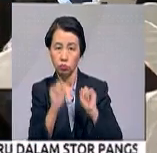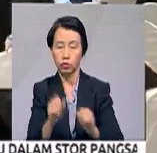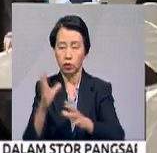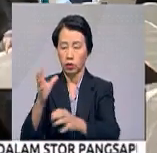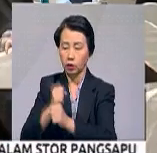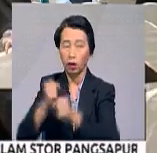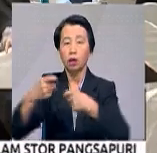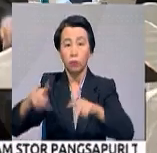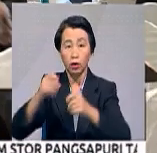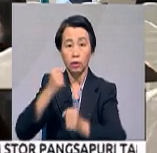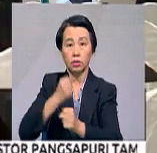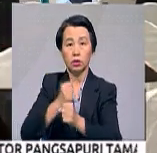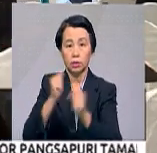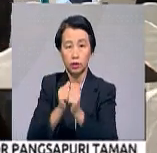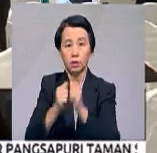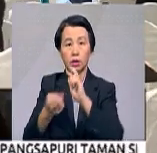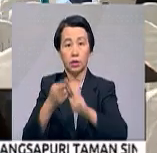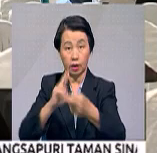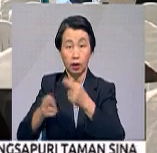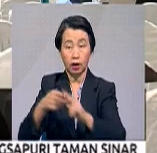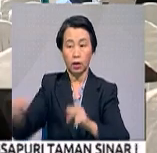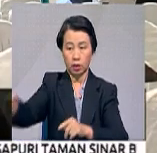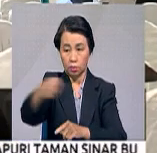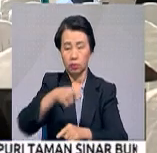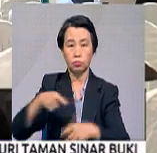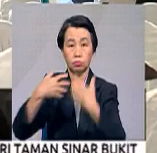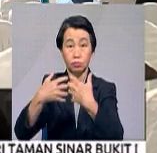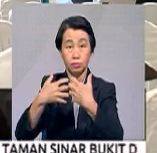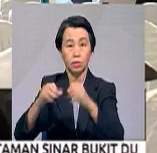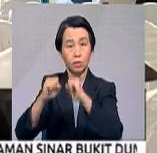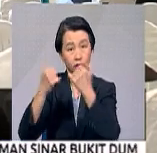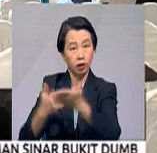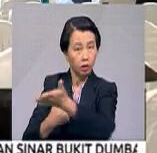mendapat peluang pekerjaan dengan rakan-rakan industri kami.